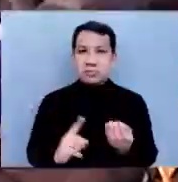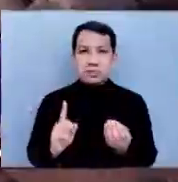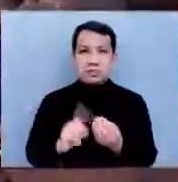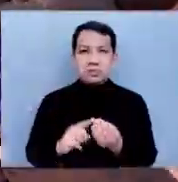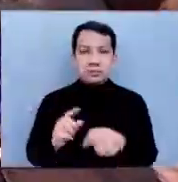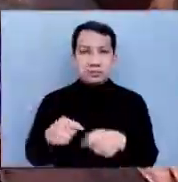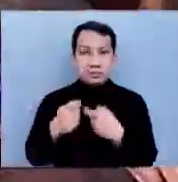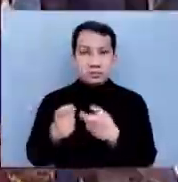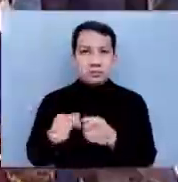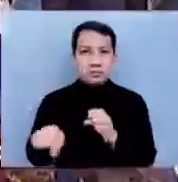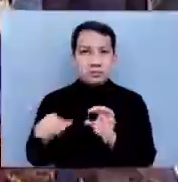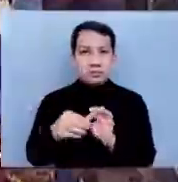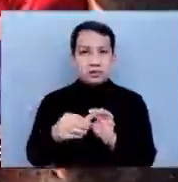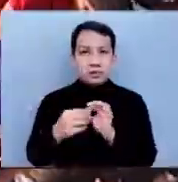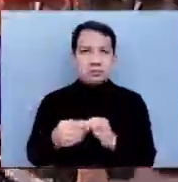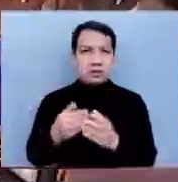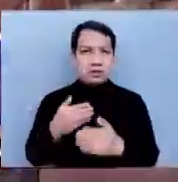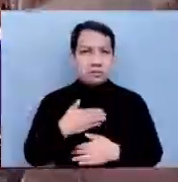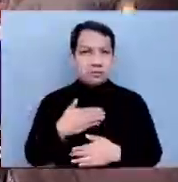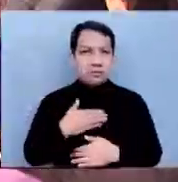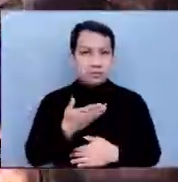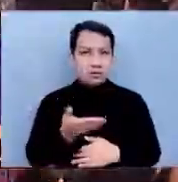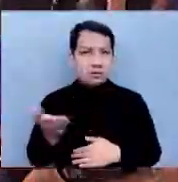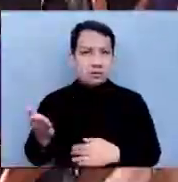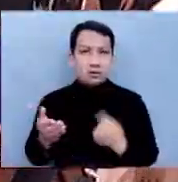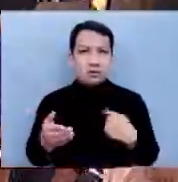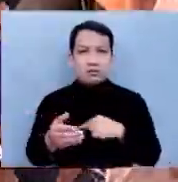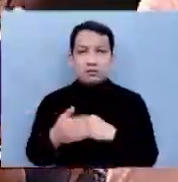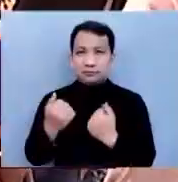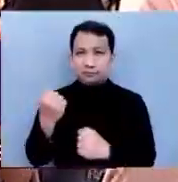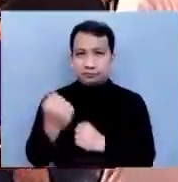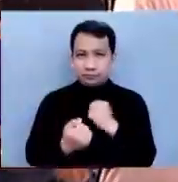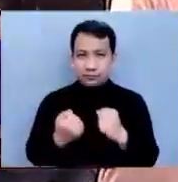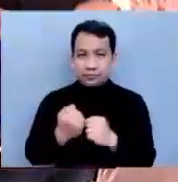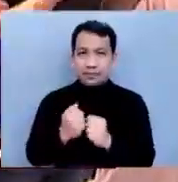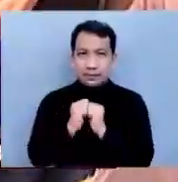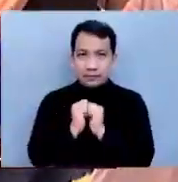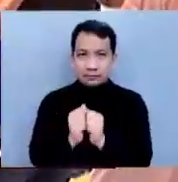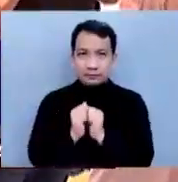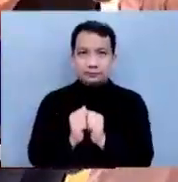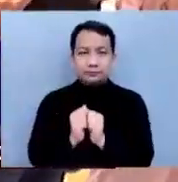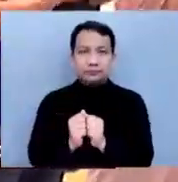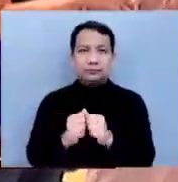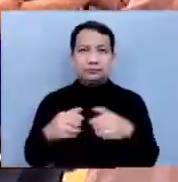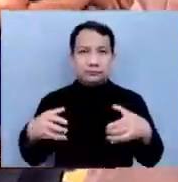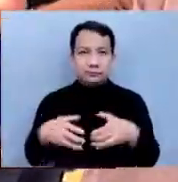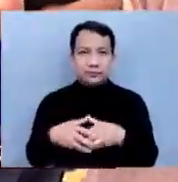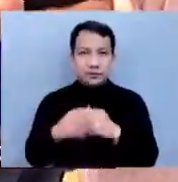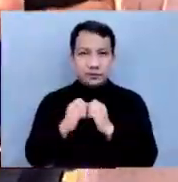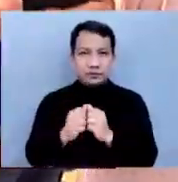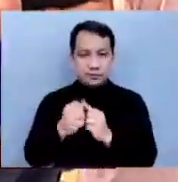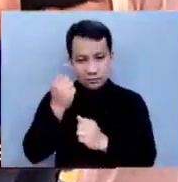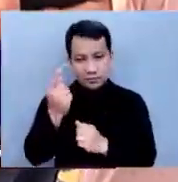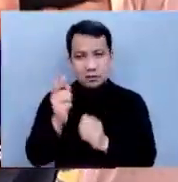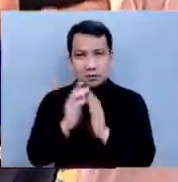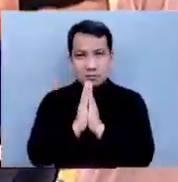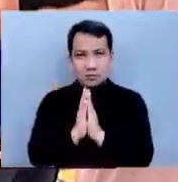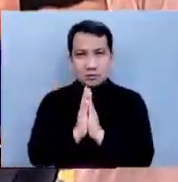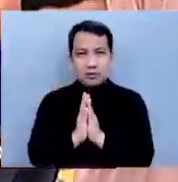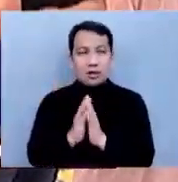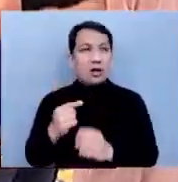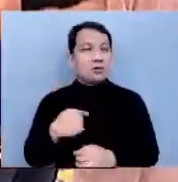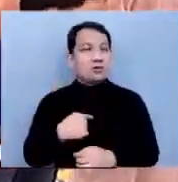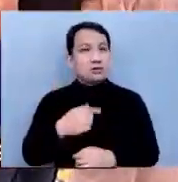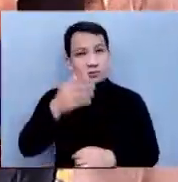pinagbibigay sa amin. Napakasaya po kami. Ngayong taon, kasaganaan at pagkakaisa ang panalangin nila. Hiningi ko po sa